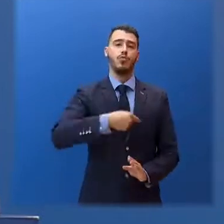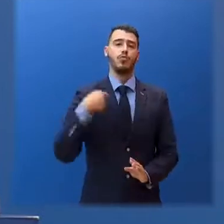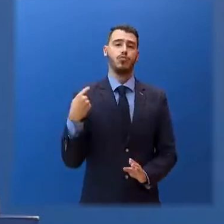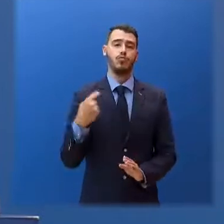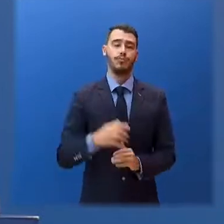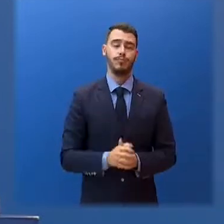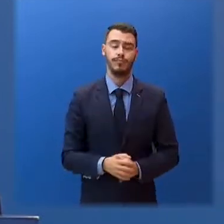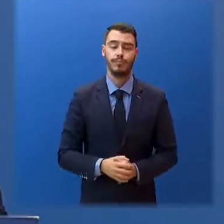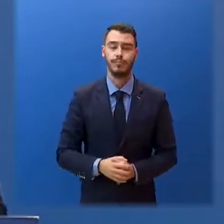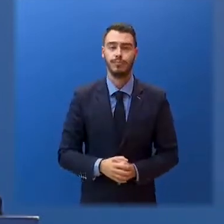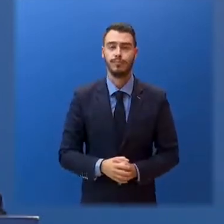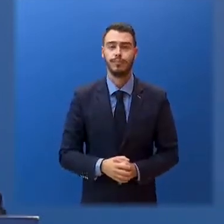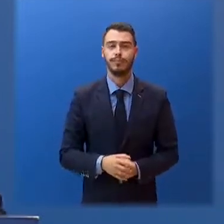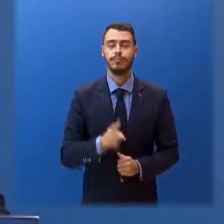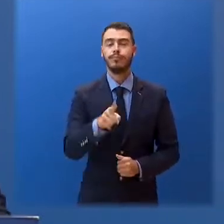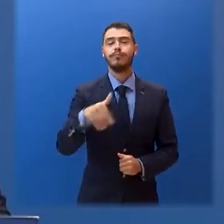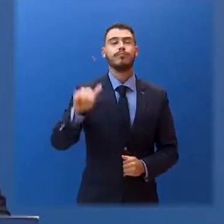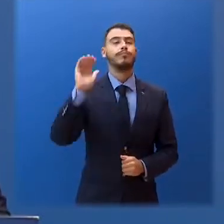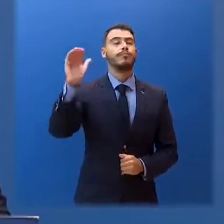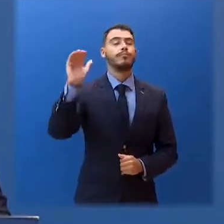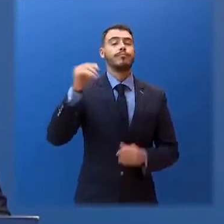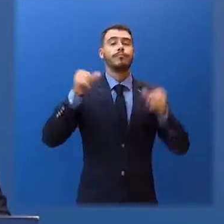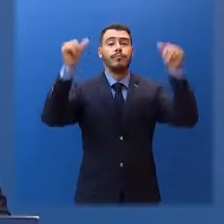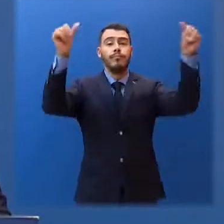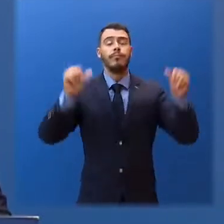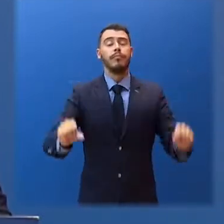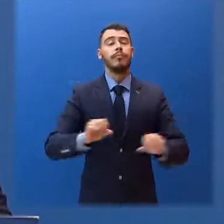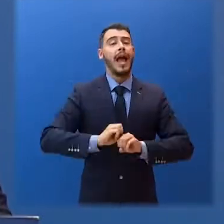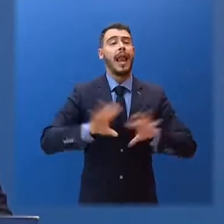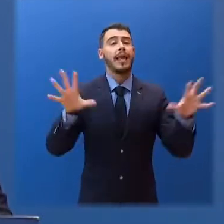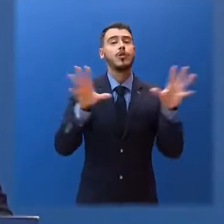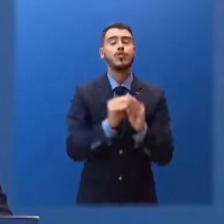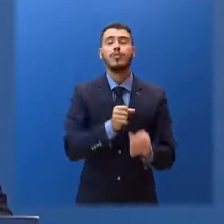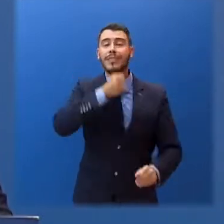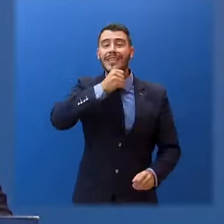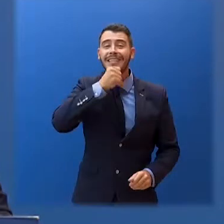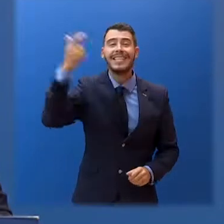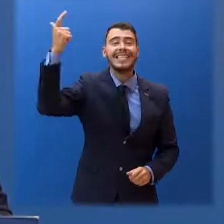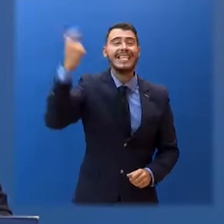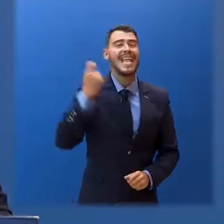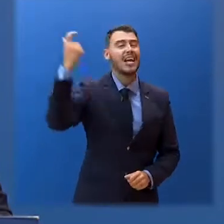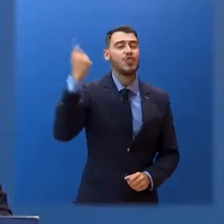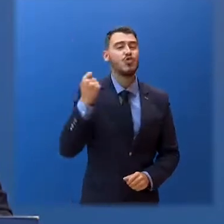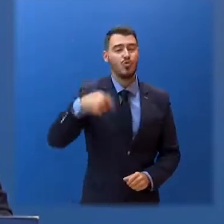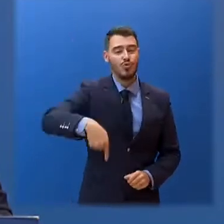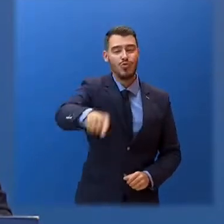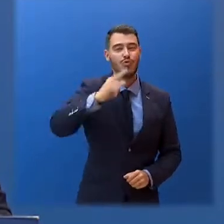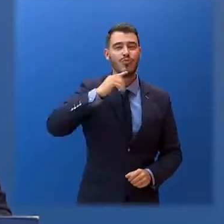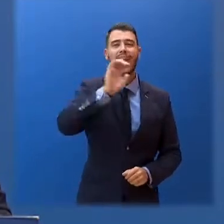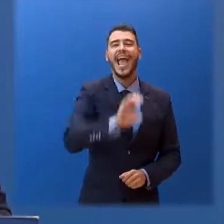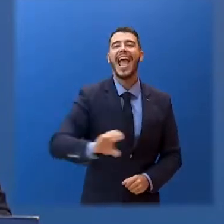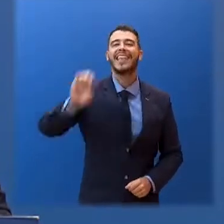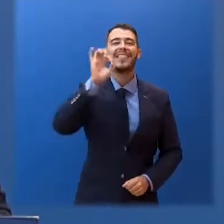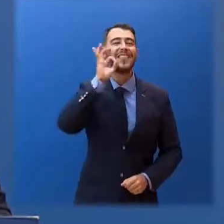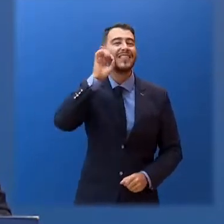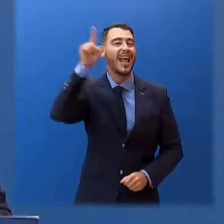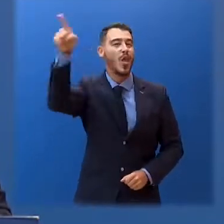Παρακαλώ, κ. Καντελή. Θα υπάρξει κάποια άλλη ανακοίνωση για ενίσχυση των συνταξιούχων στη ΔΕΘ εκτός από τα